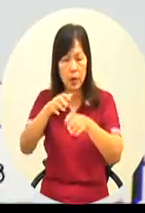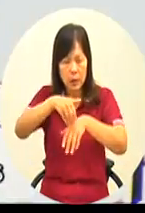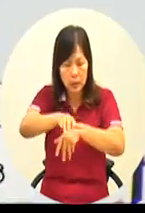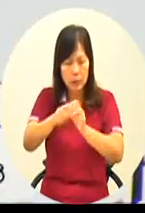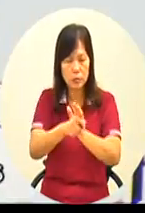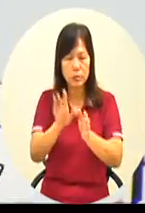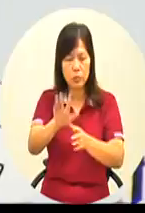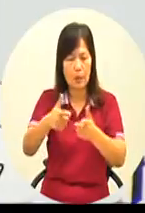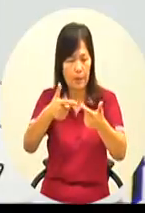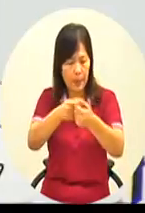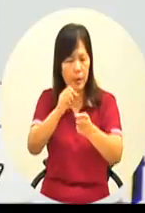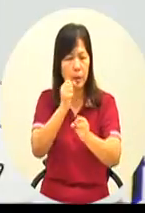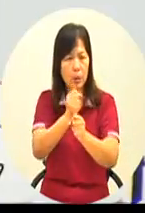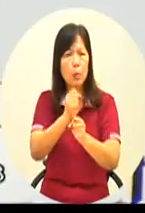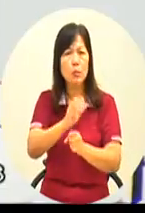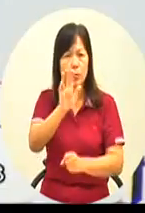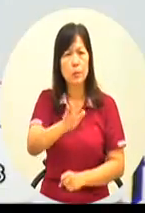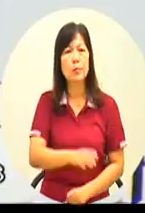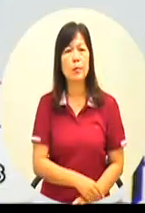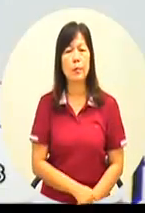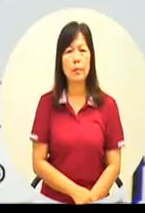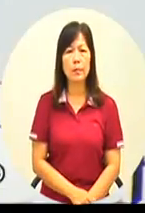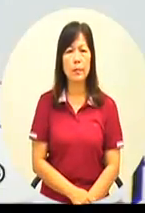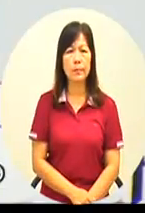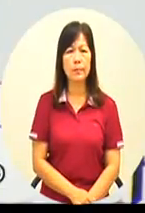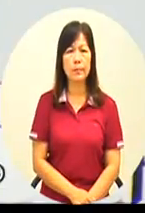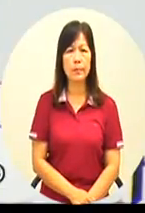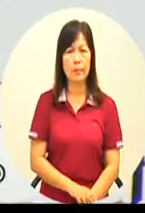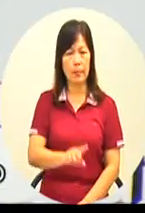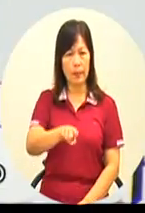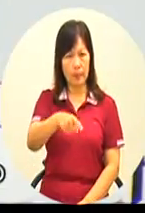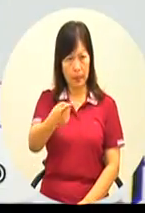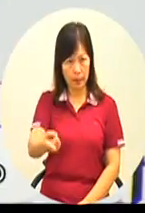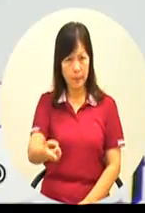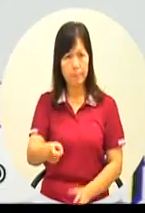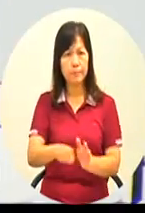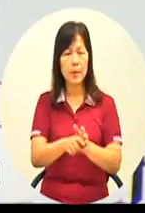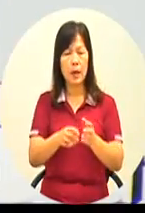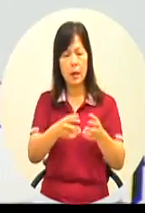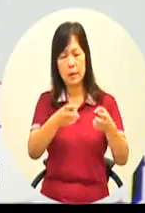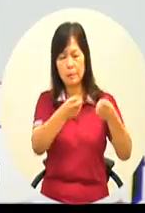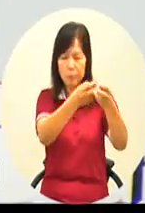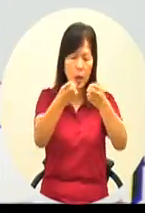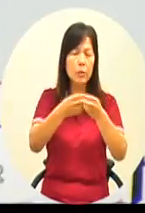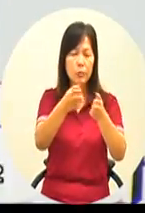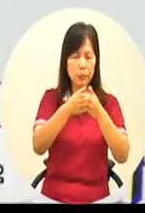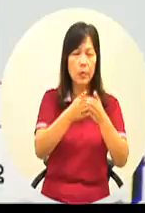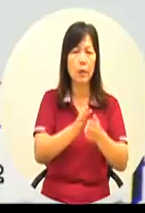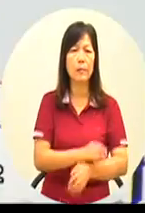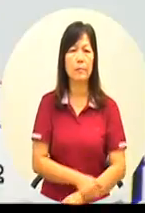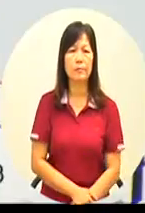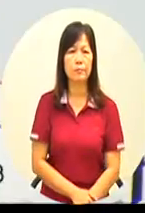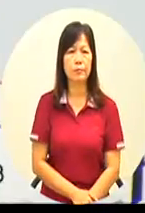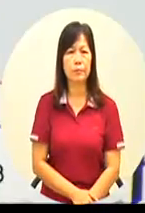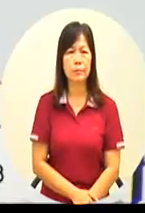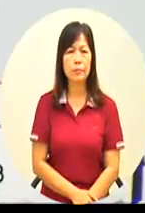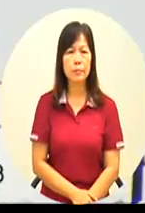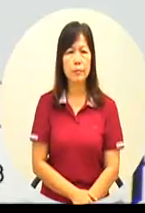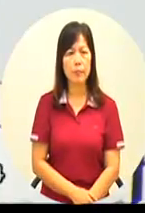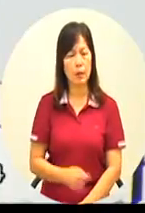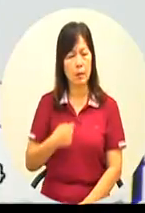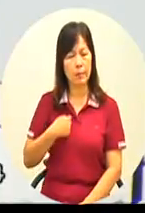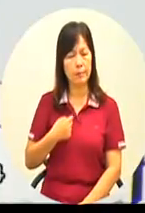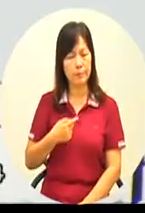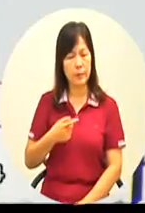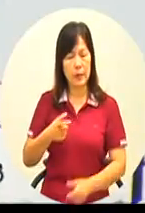的作为跟方式的哈。好，接下来跟大家讨论一下哦。我知道整个高